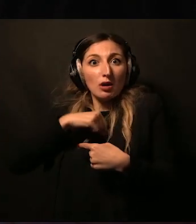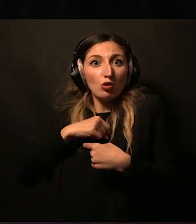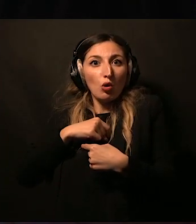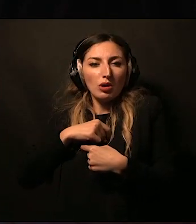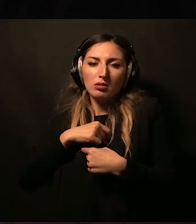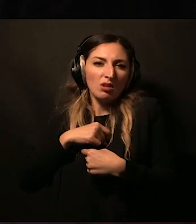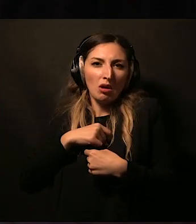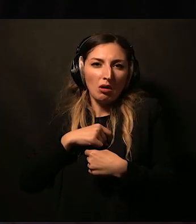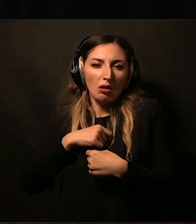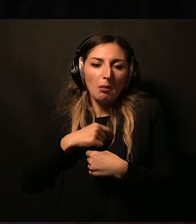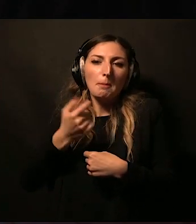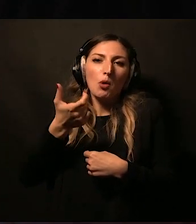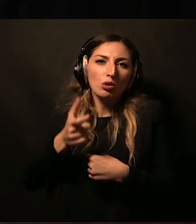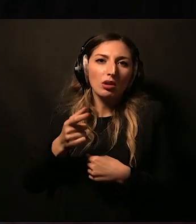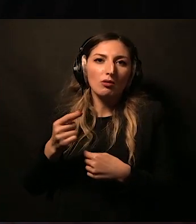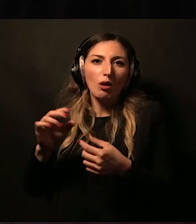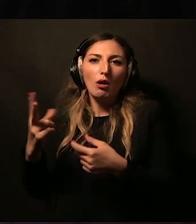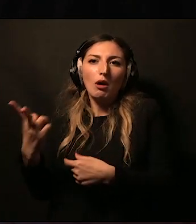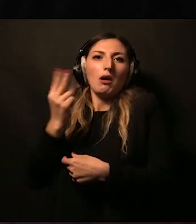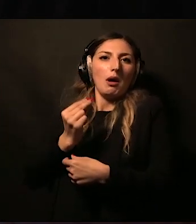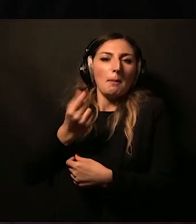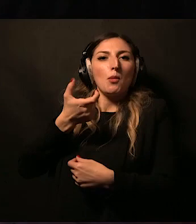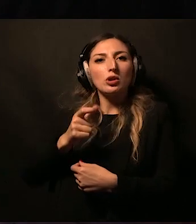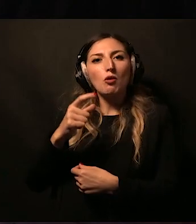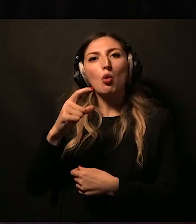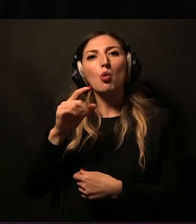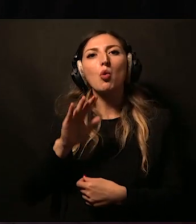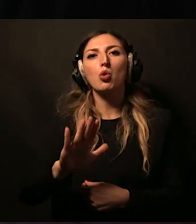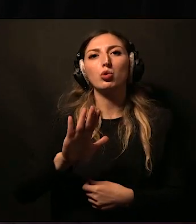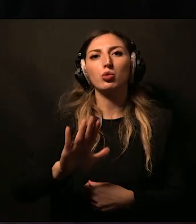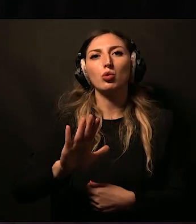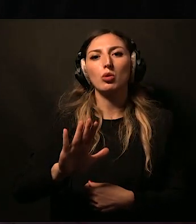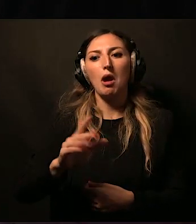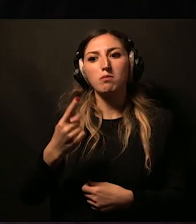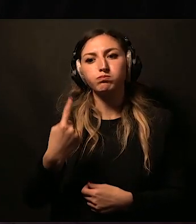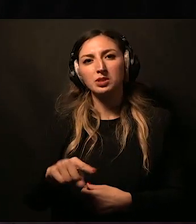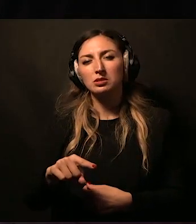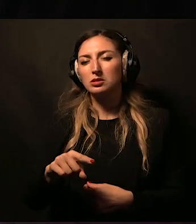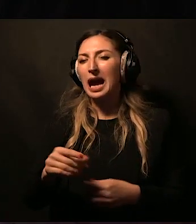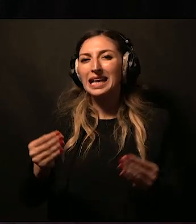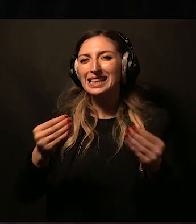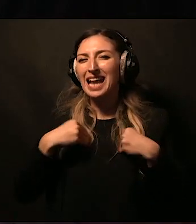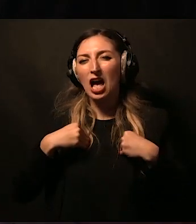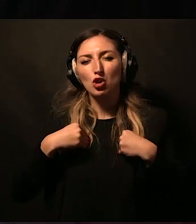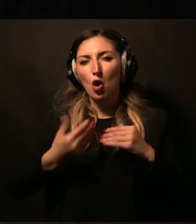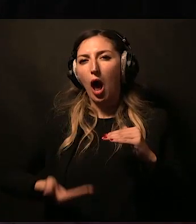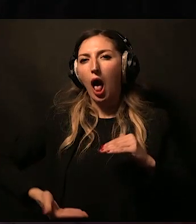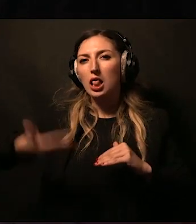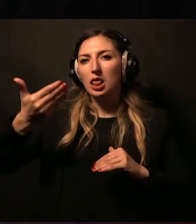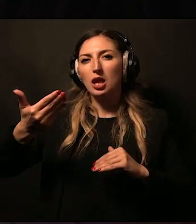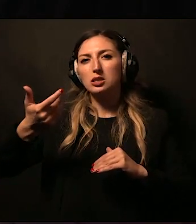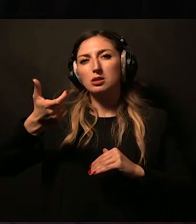si sotto la pelle è velenosa perché non non ci rendiamo conto e Facciamo molta fatica